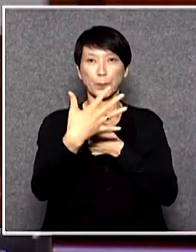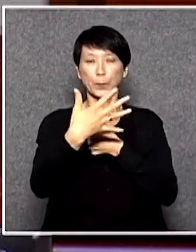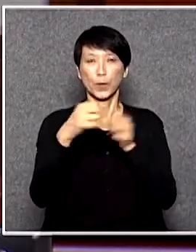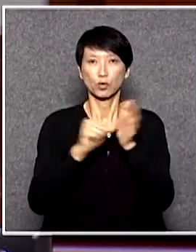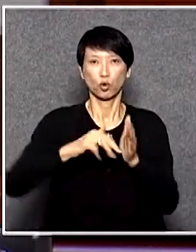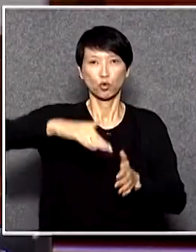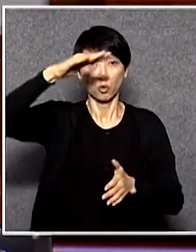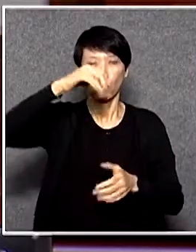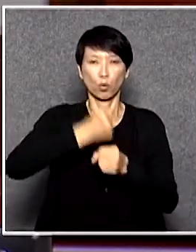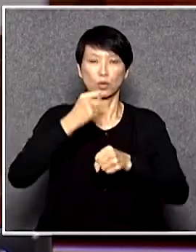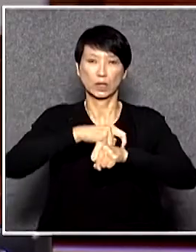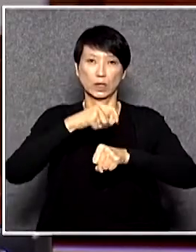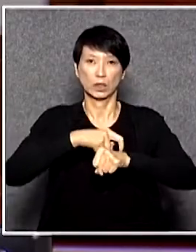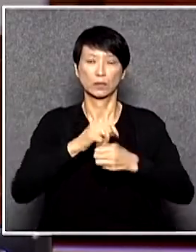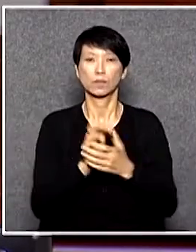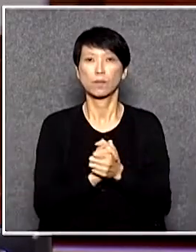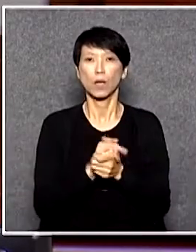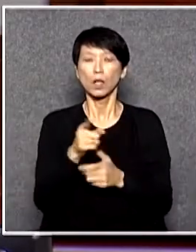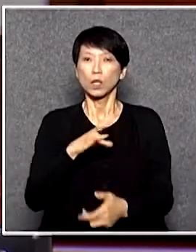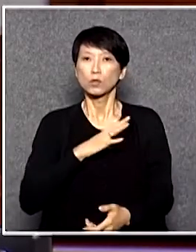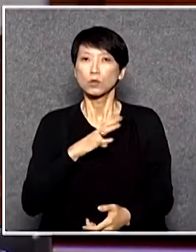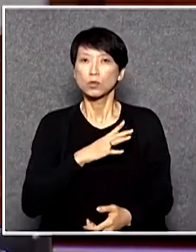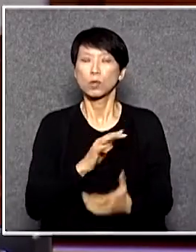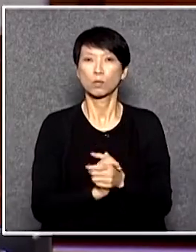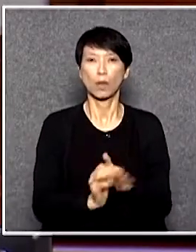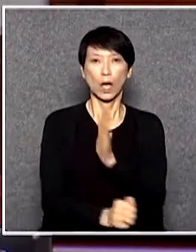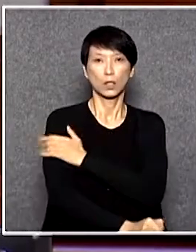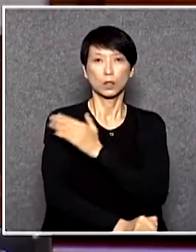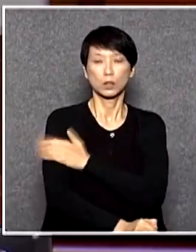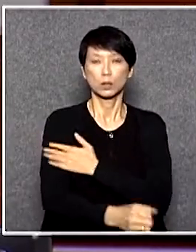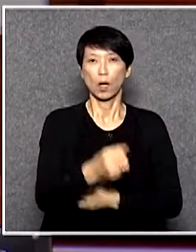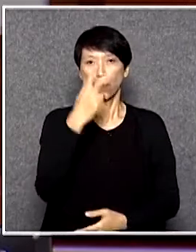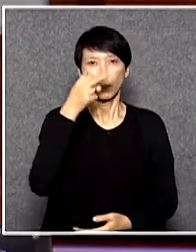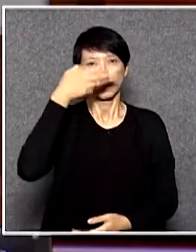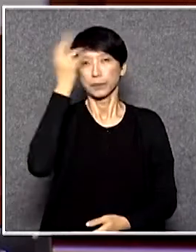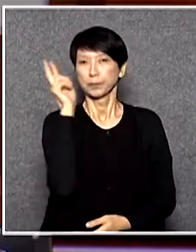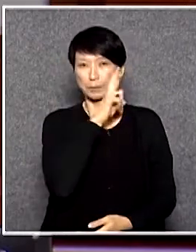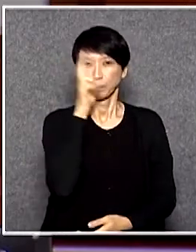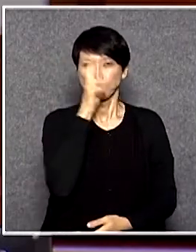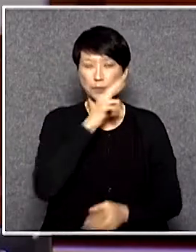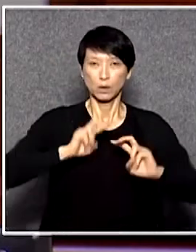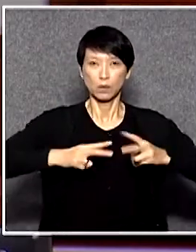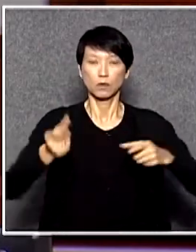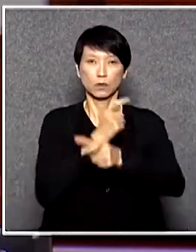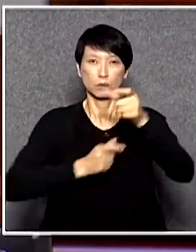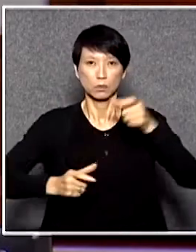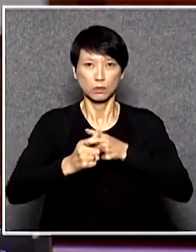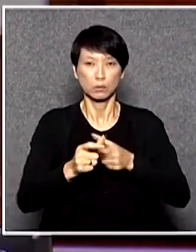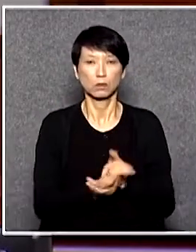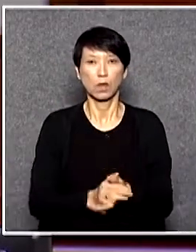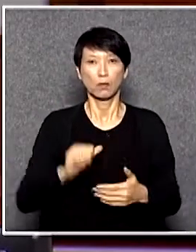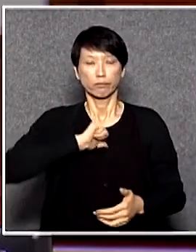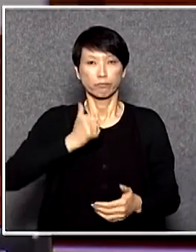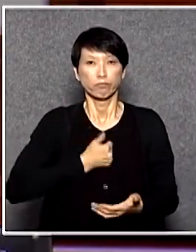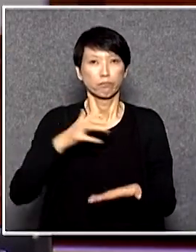的地區。這個現象就是這個大右派特區政府盲目發展經濟、縱容僱主剝削僱員的